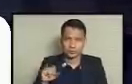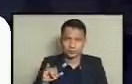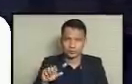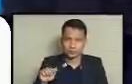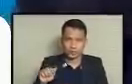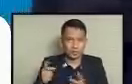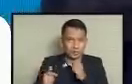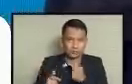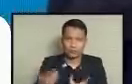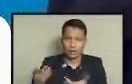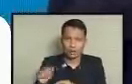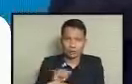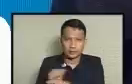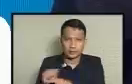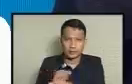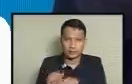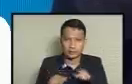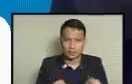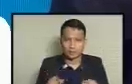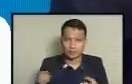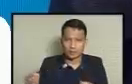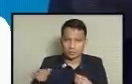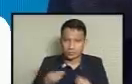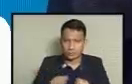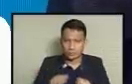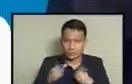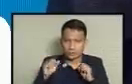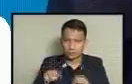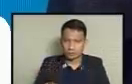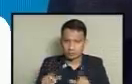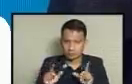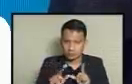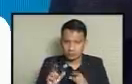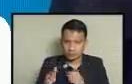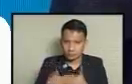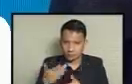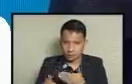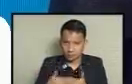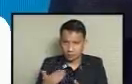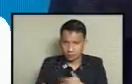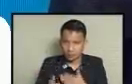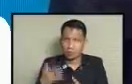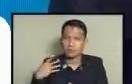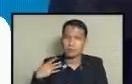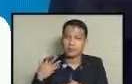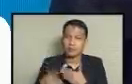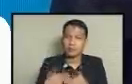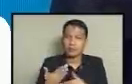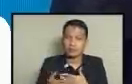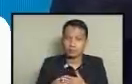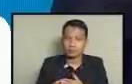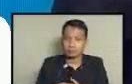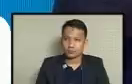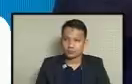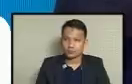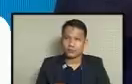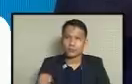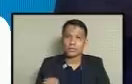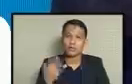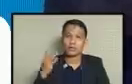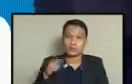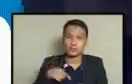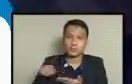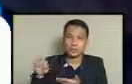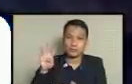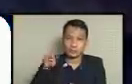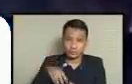hindi sila pinatraining, and yet, sabi, yung kanilang lisensya ay pinaprocess na sa SOSYA sa halagang